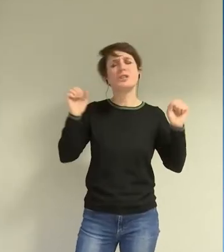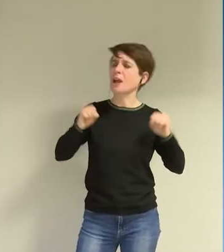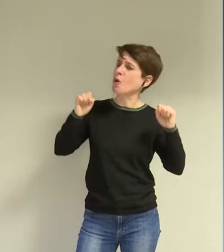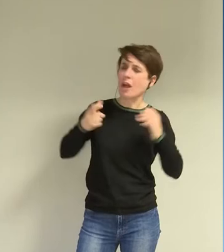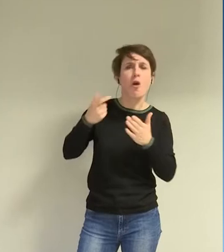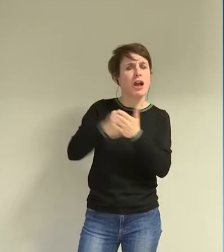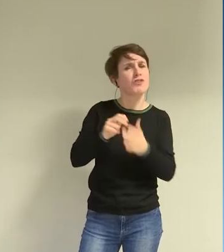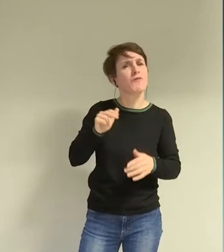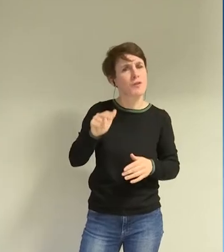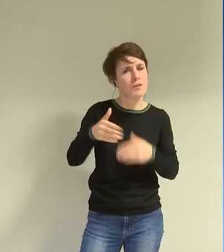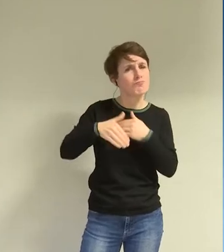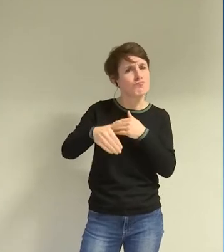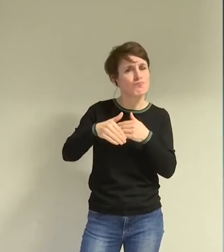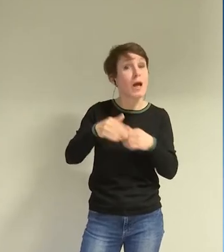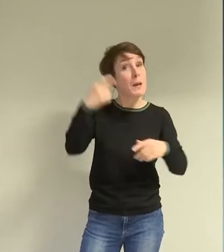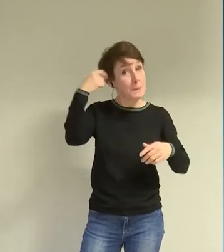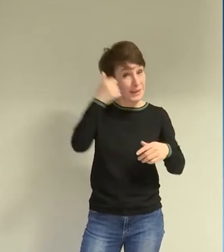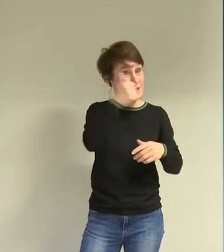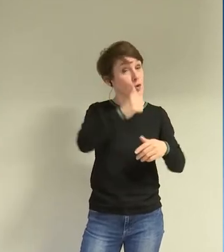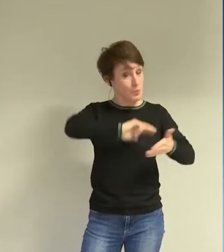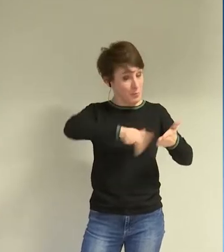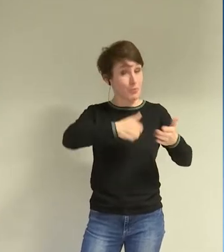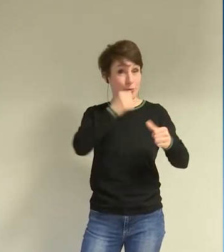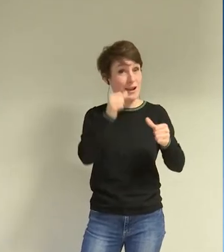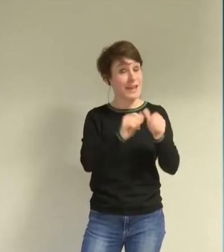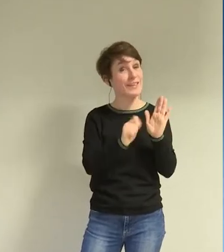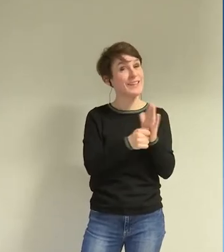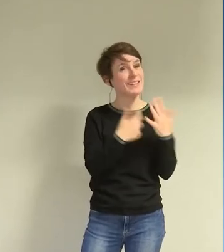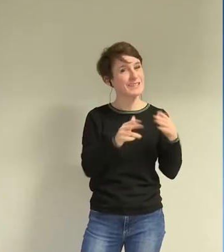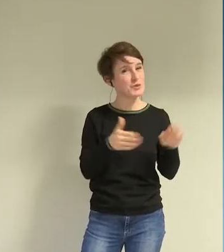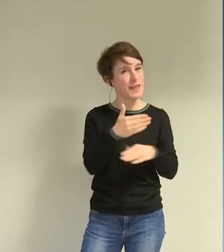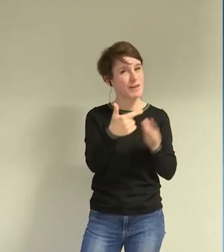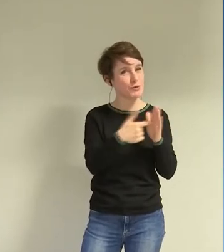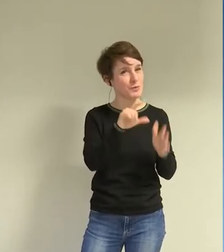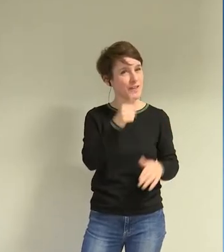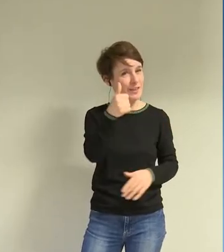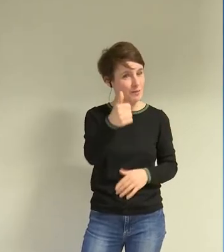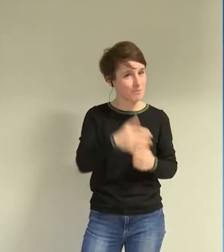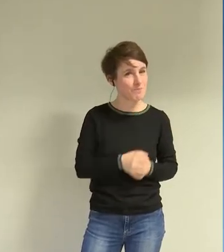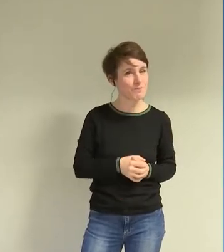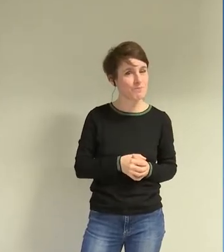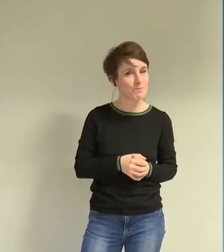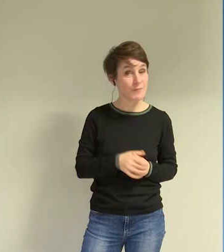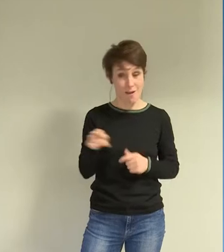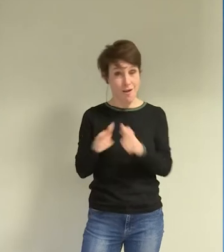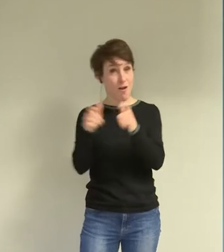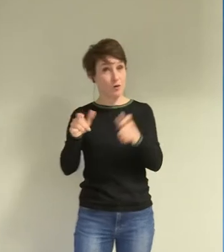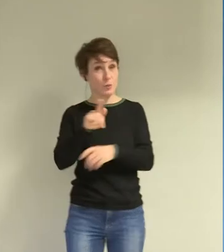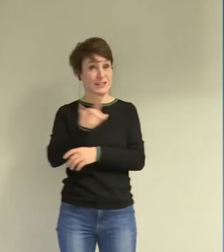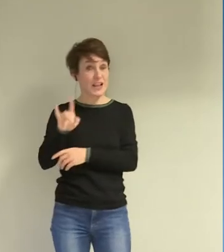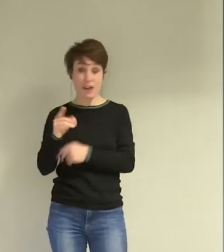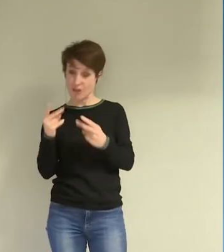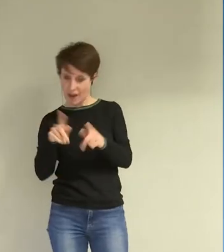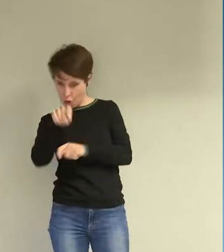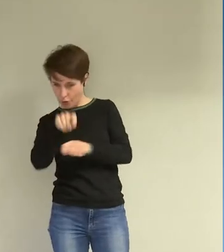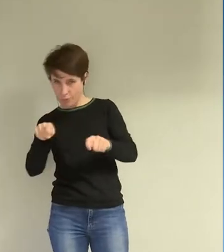courrier signé de son président le 18 avril 2021 la valorisation de la société quant à elle s'est fondée sur